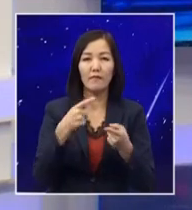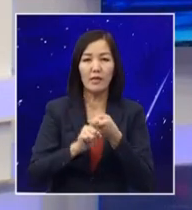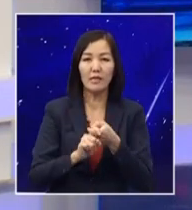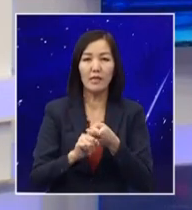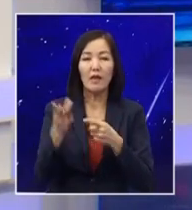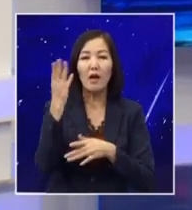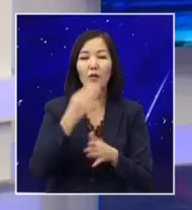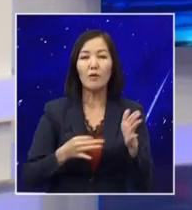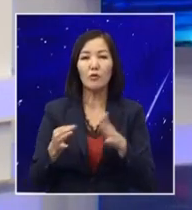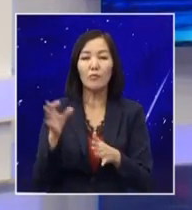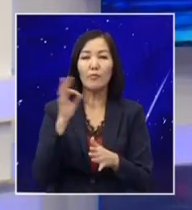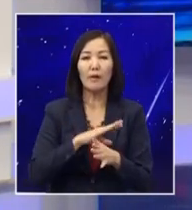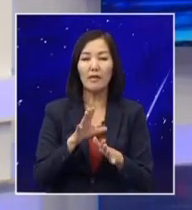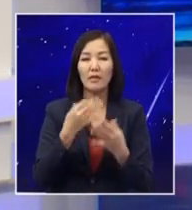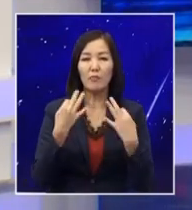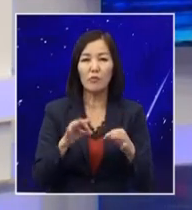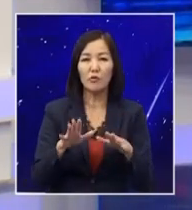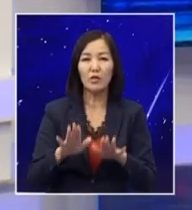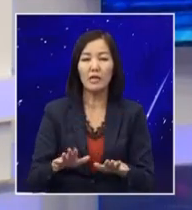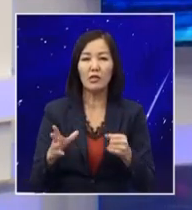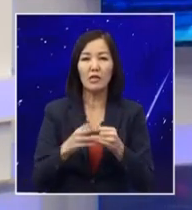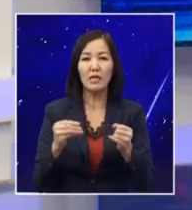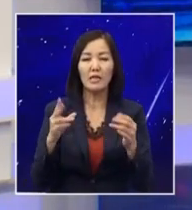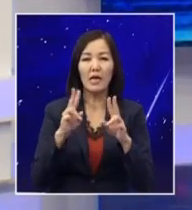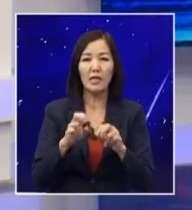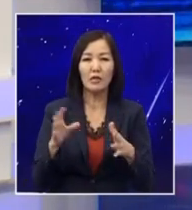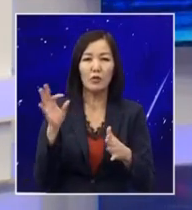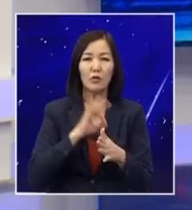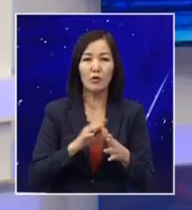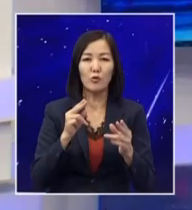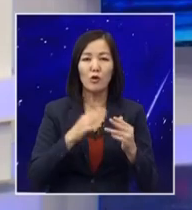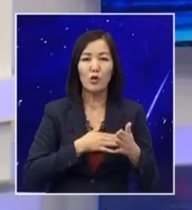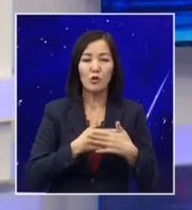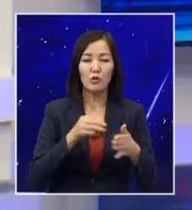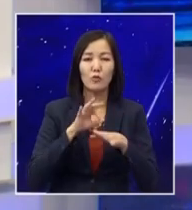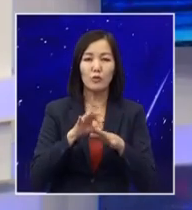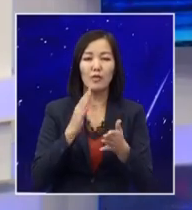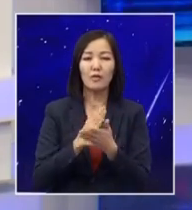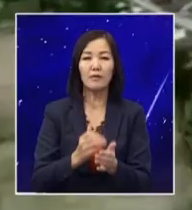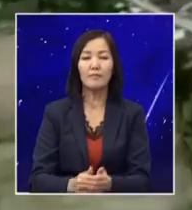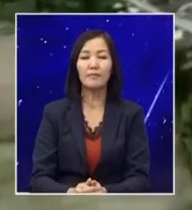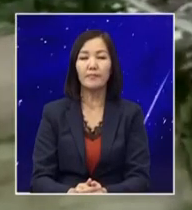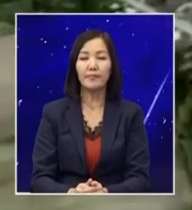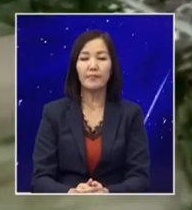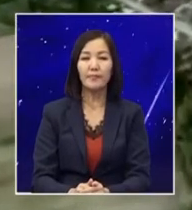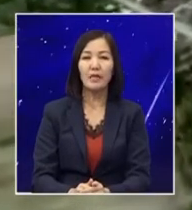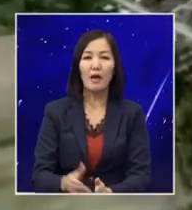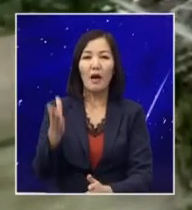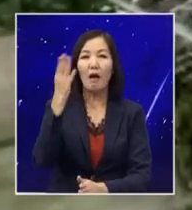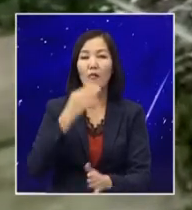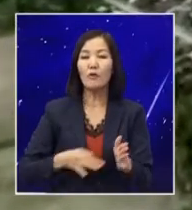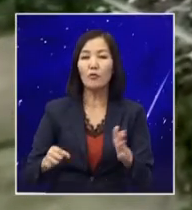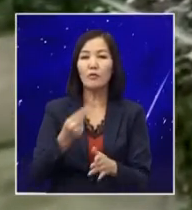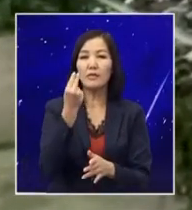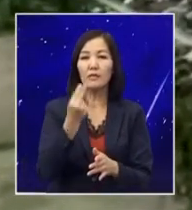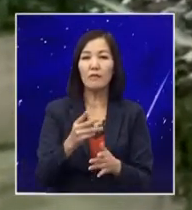Сондай-ақ Алматы облысында пайдаланылмай жатқан жерлерді анықтау мен игеру жұмыстары белсенді жүріп жатыр. Өңірдегі